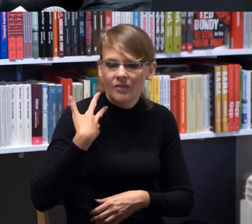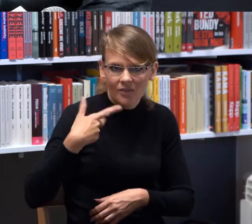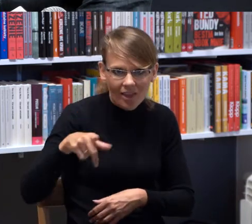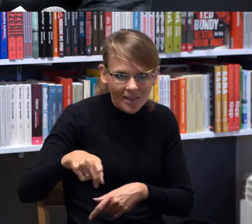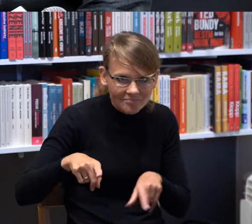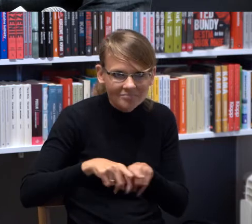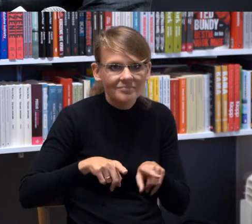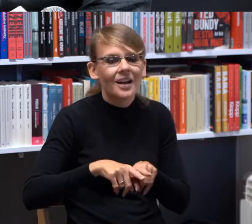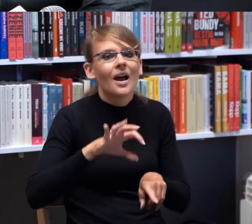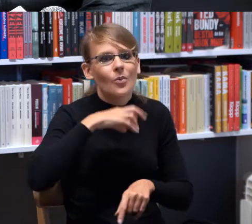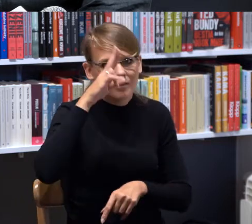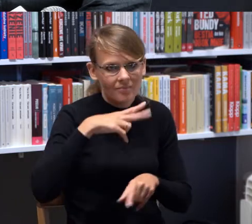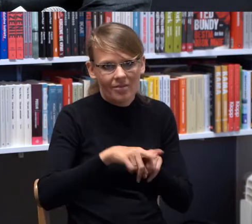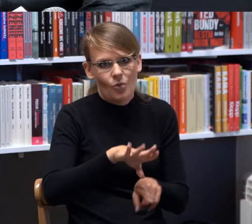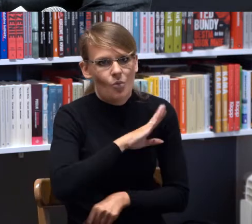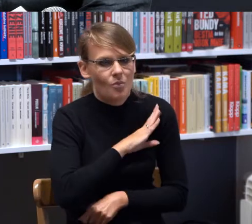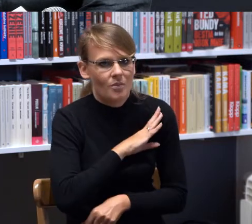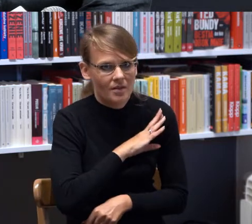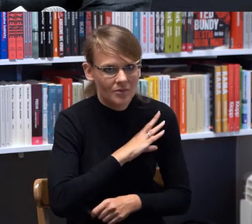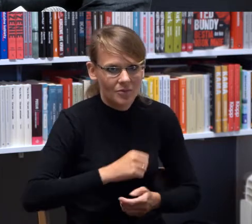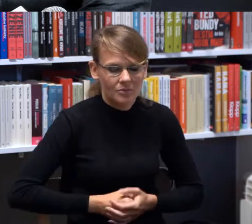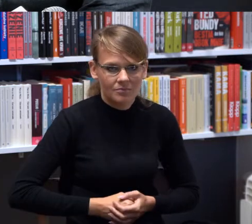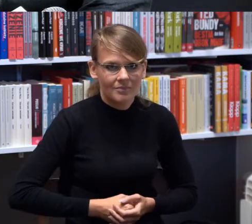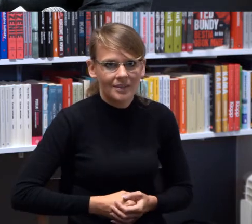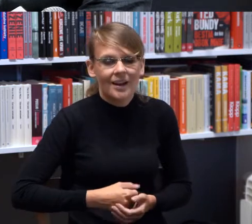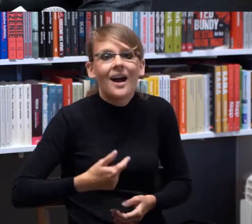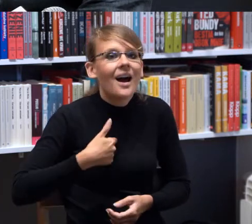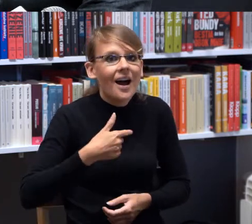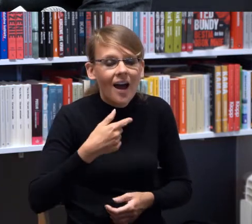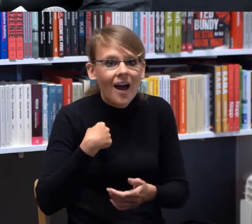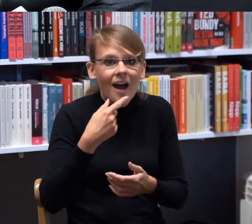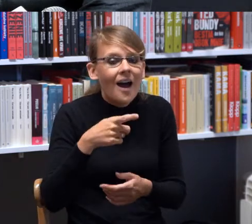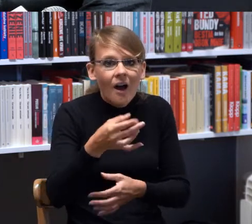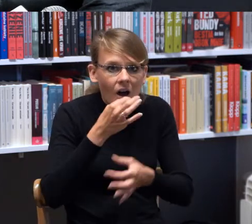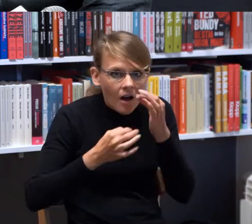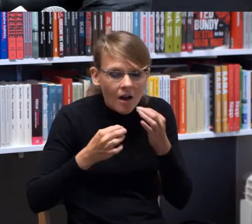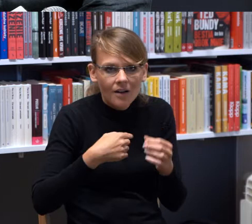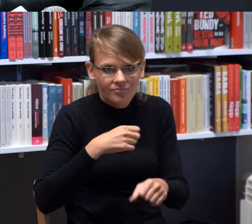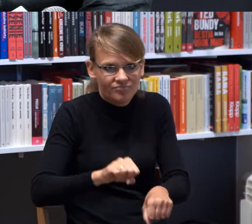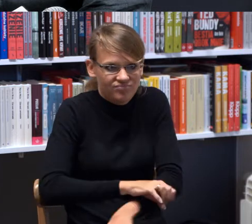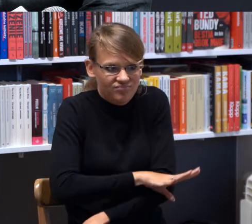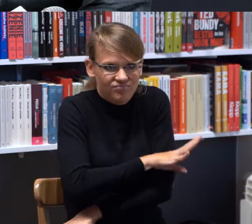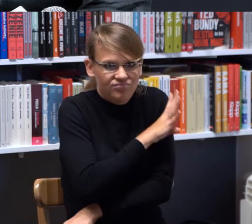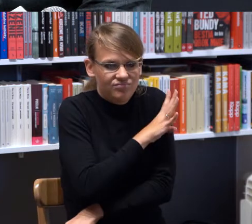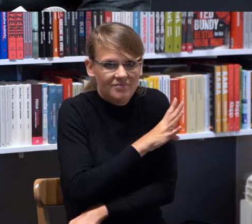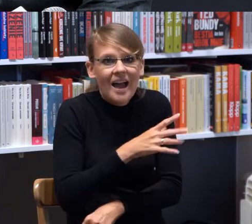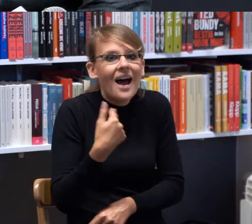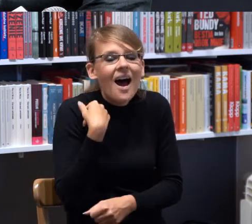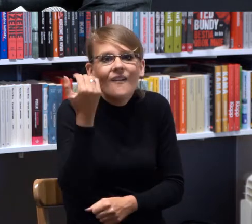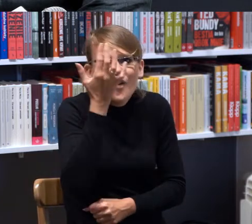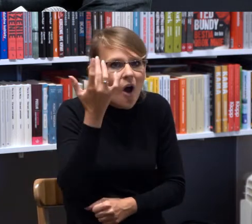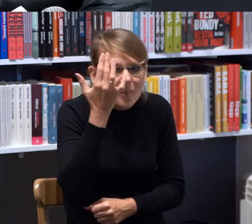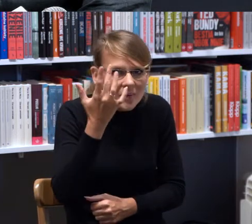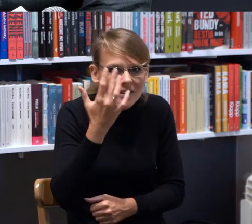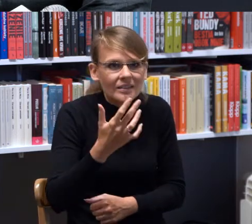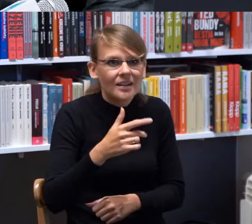wieku i mój ojciec też zmarł. I muszę powiedzieć, że mam ciary zawsze jak to słyszę, bo wyobrażam sobie ile osób, które, z